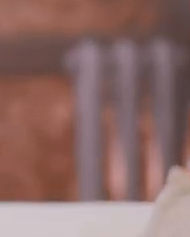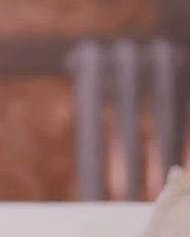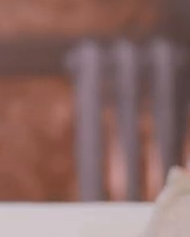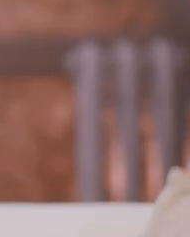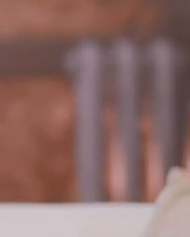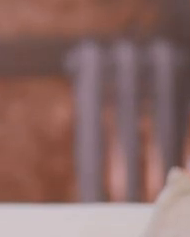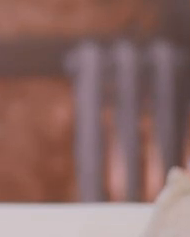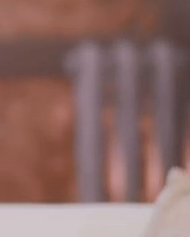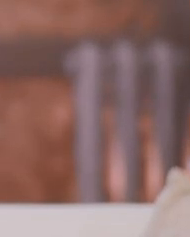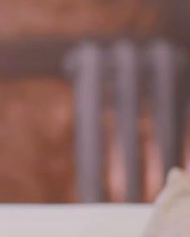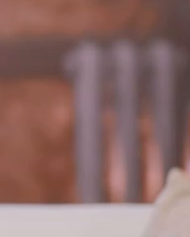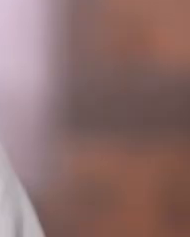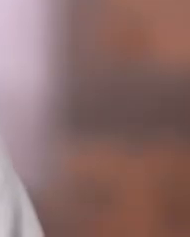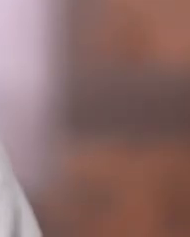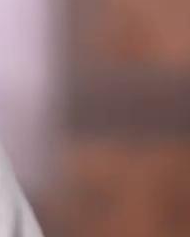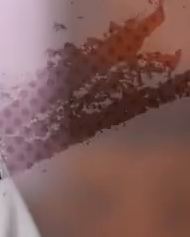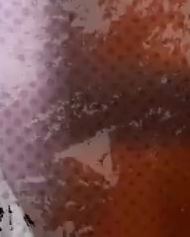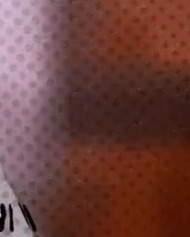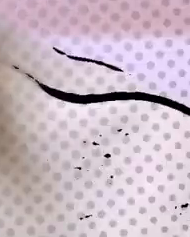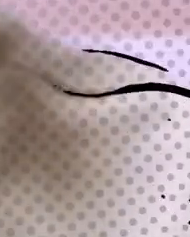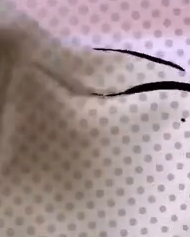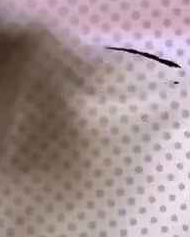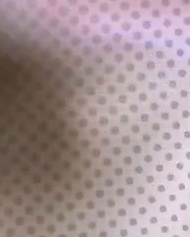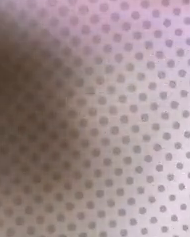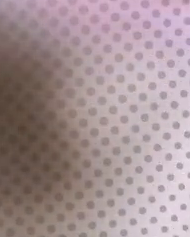웹툰 그렇게 재밌어? 당연하지.